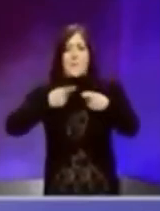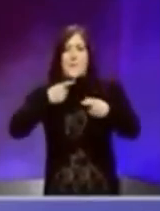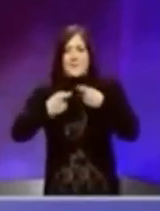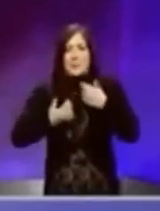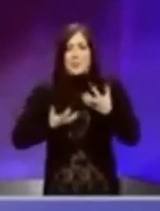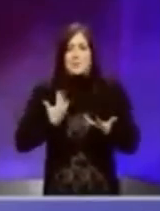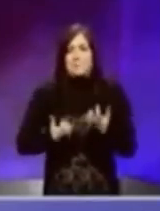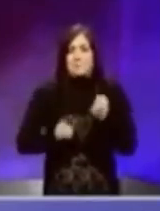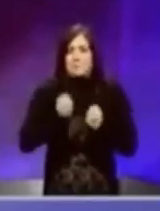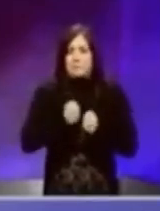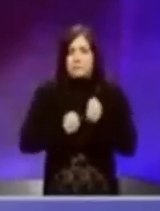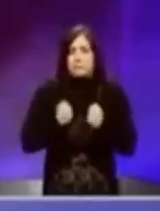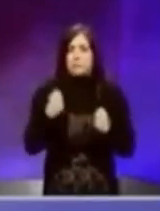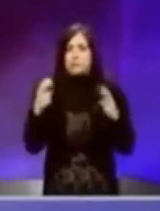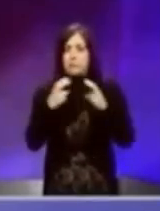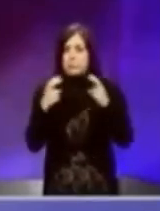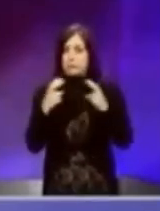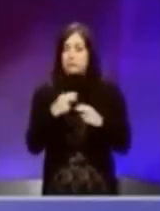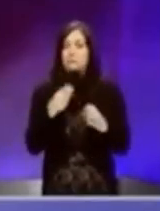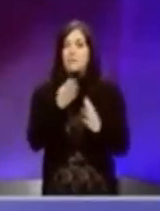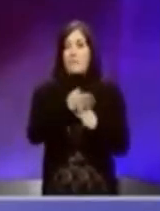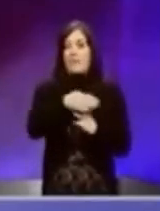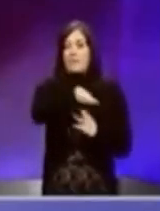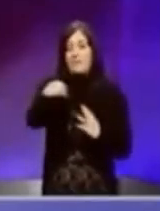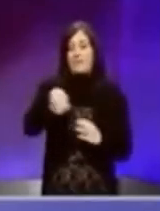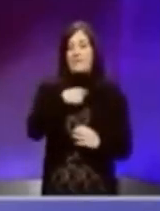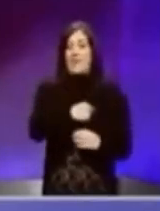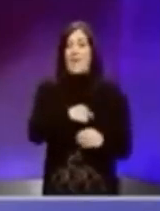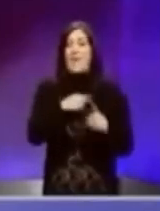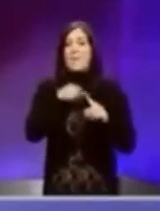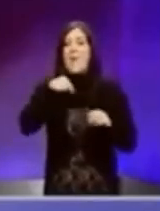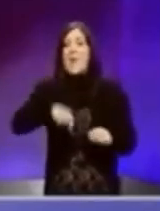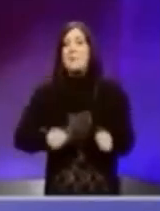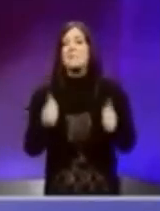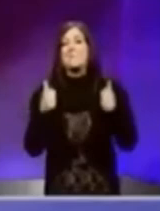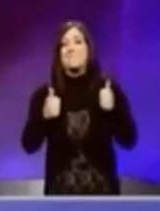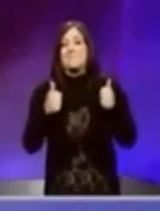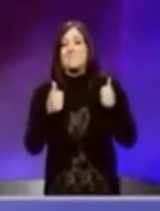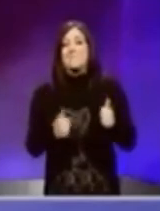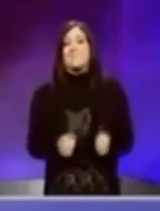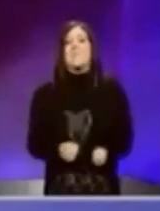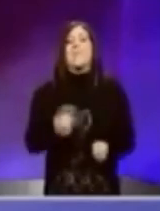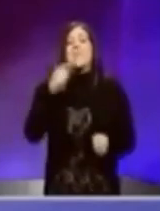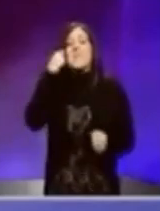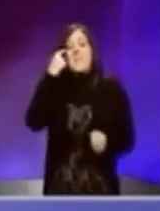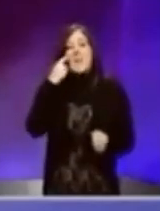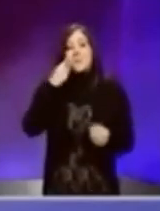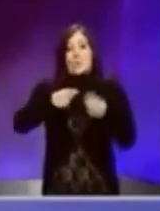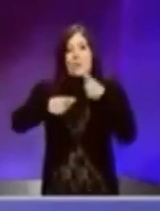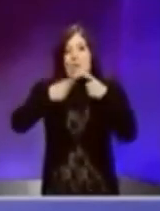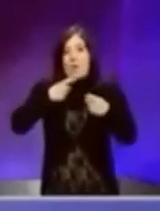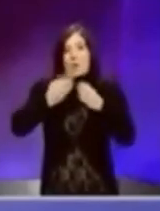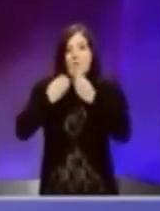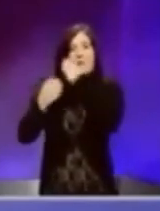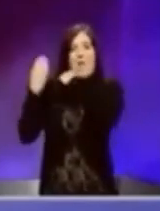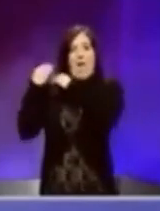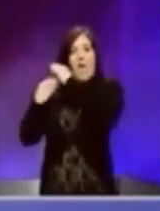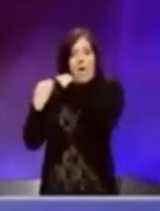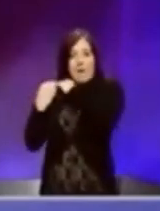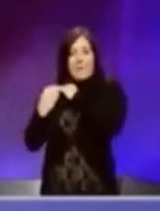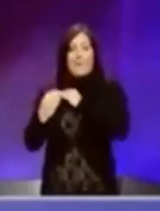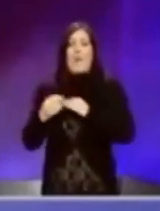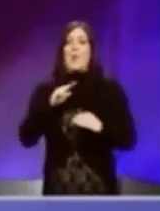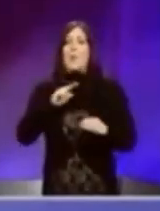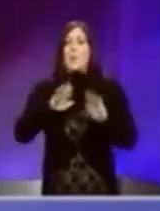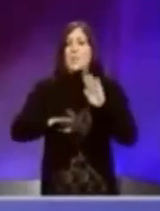imqanqal ħafna bejnietna, però huwa ta' sodisfazzjon li llum il-ġurnata jidher li dak id-dibattitu imqanqal u xi